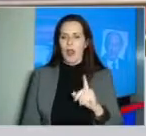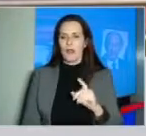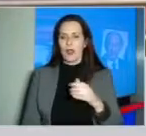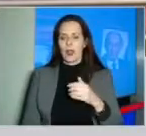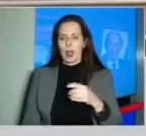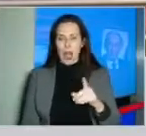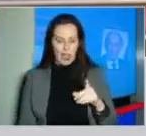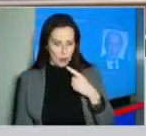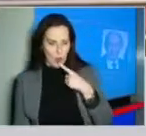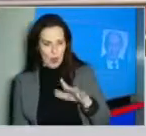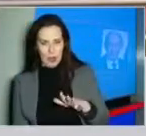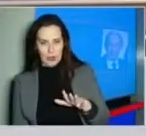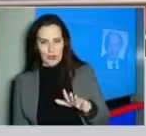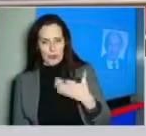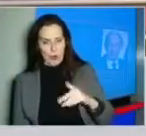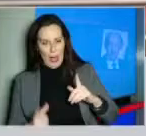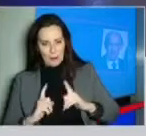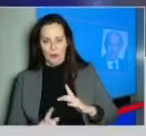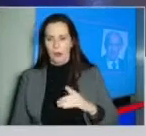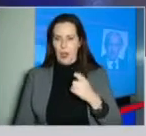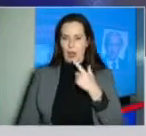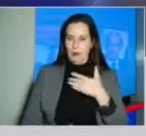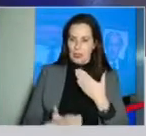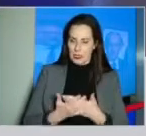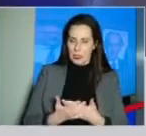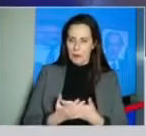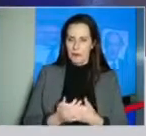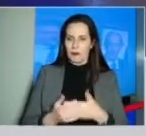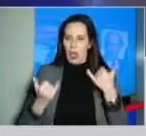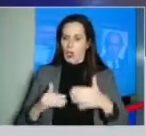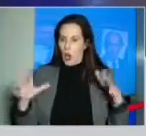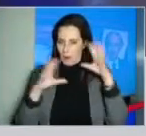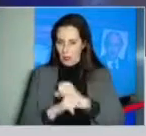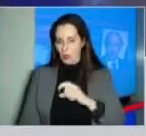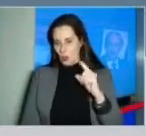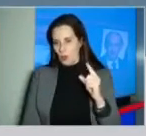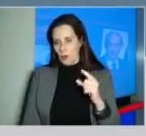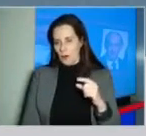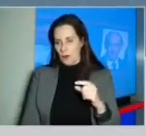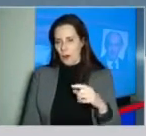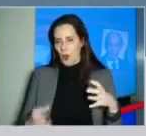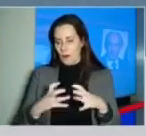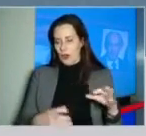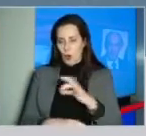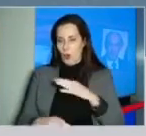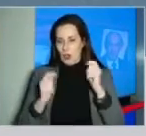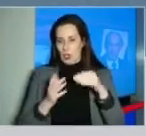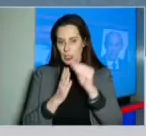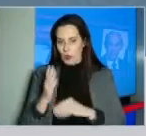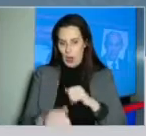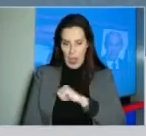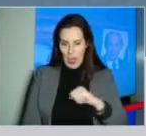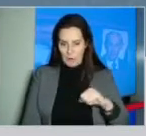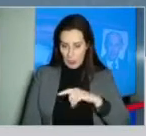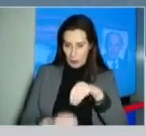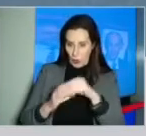אני מאמינה שהכל יירגע, נכון, אני מציעה שנחכה קצת. והיום בערב כולנו מגישת הרשימה רצה לבד, את